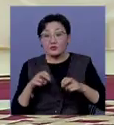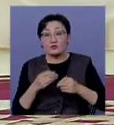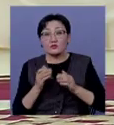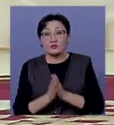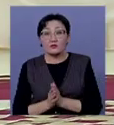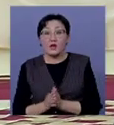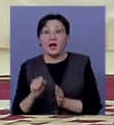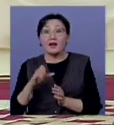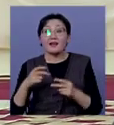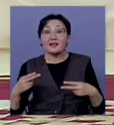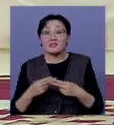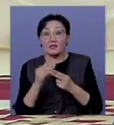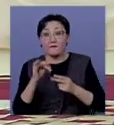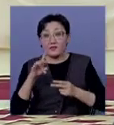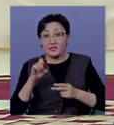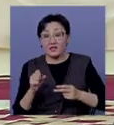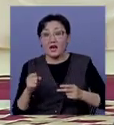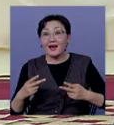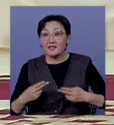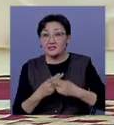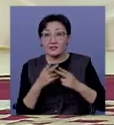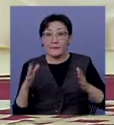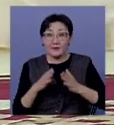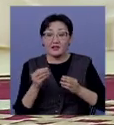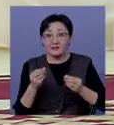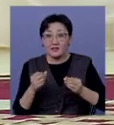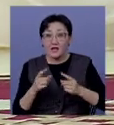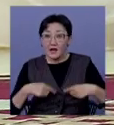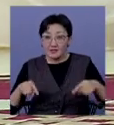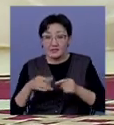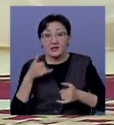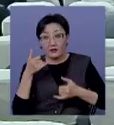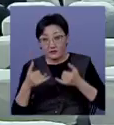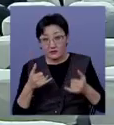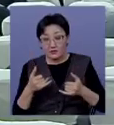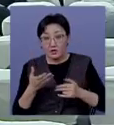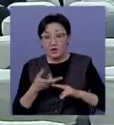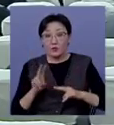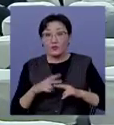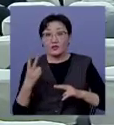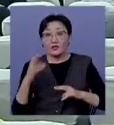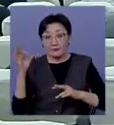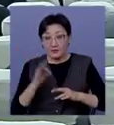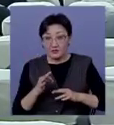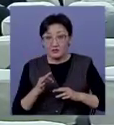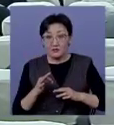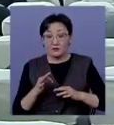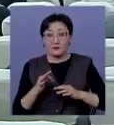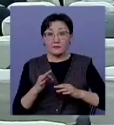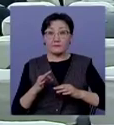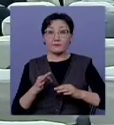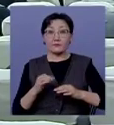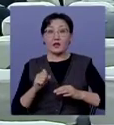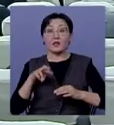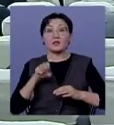Астана финансқа, или болмаса Астана микрофинансы организацияға хабарласыңыз. Біз сол 2%-дықты негізінен